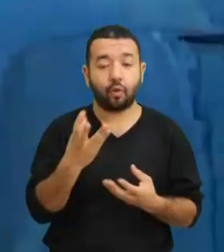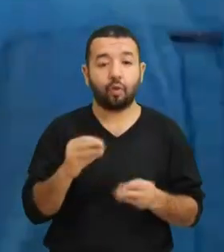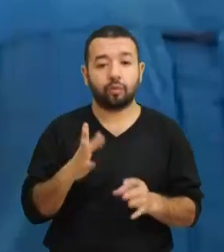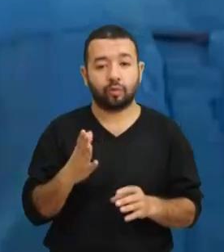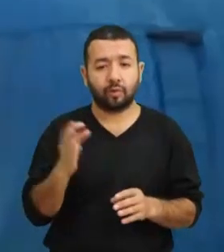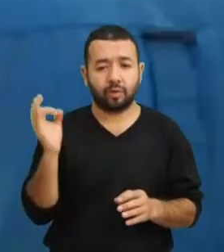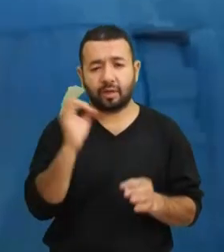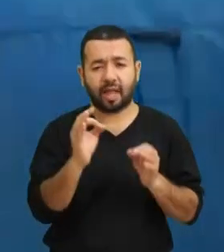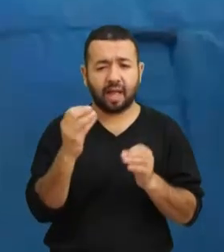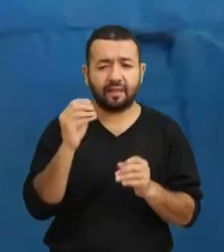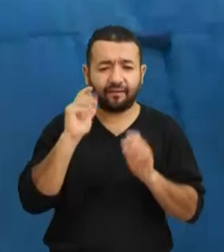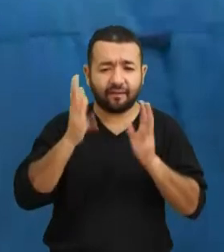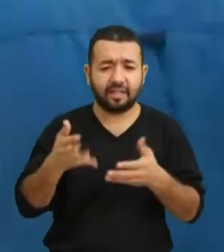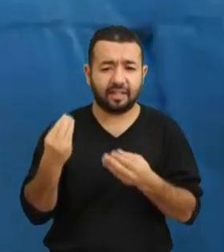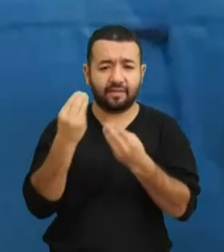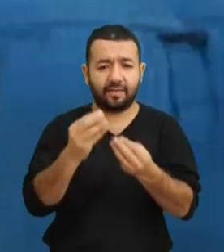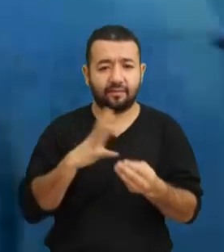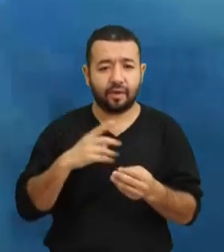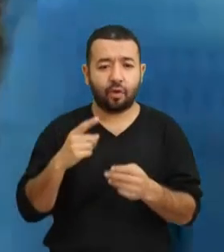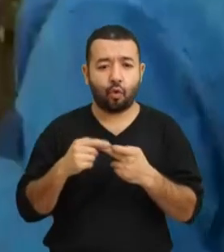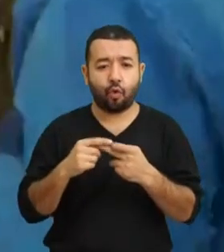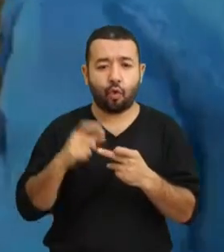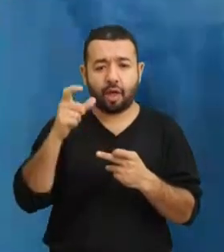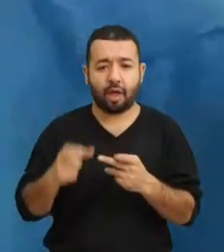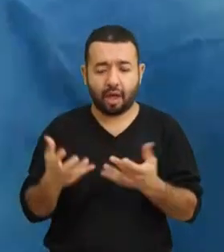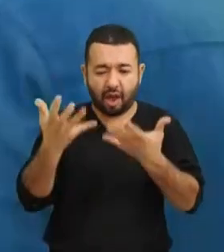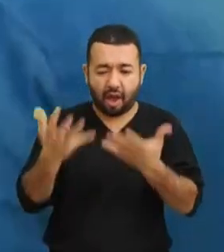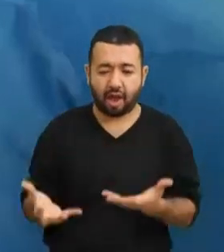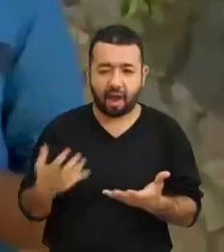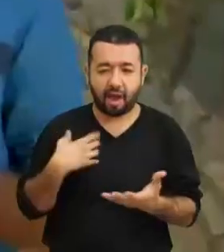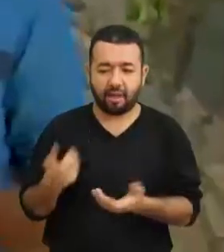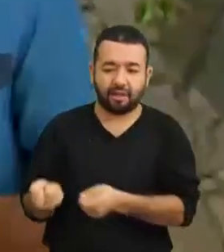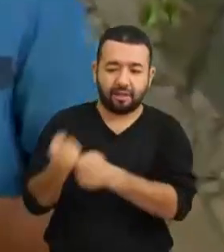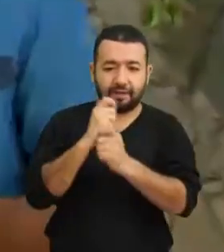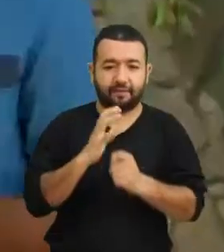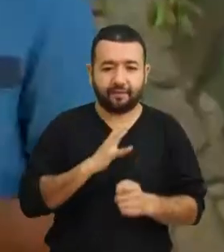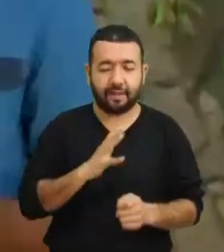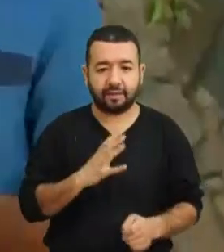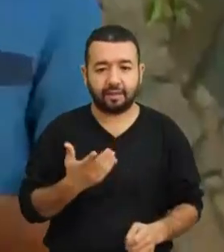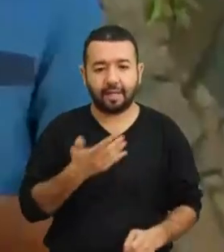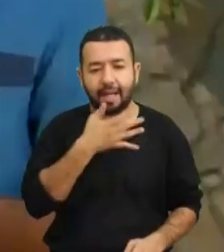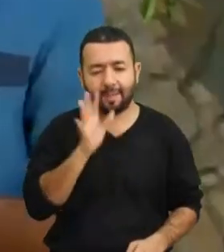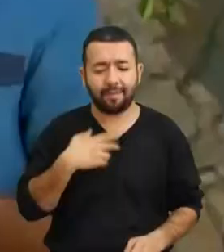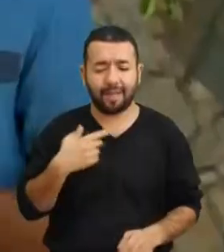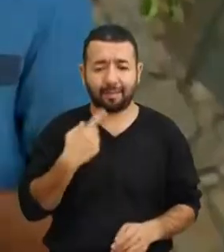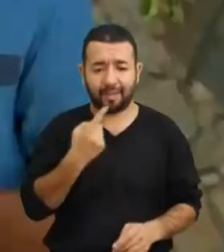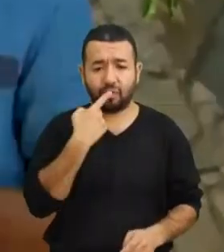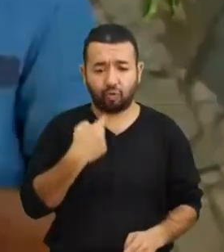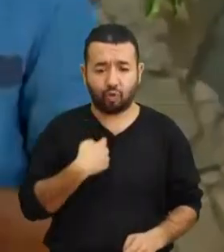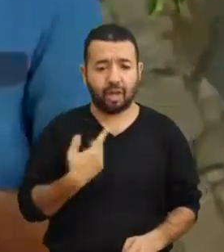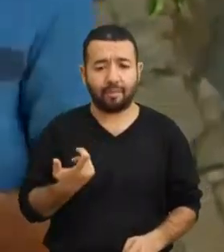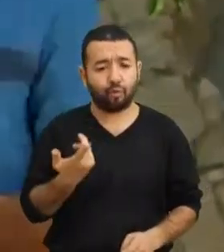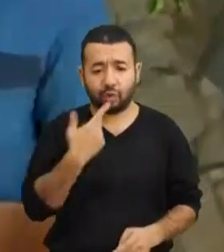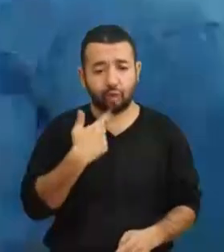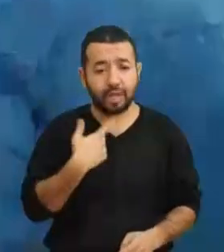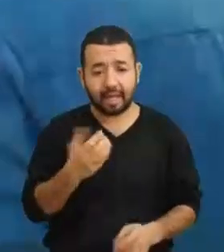de öyle bir takılacak ki... ...Rüyam Hanım'ı çekiciyle çekmek zorunda kalacağız. Bana bilmediğin bir şey söyle Şükrü. Neymiş şu